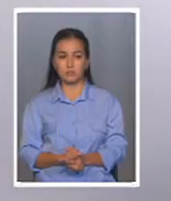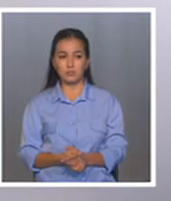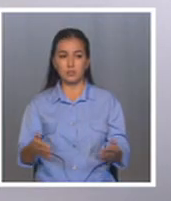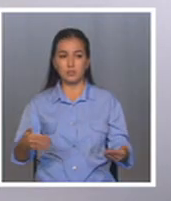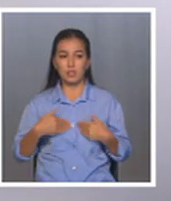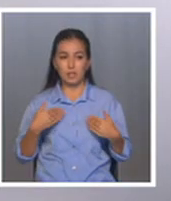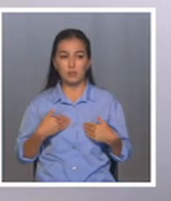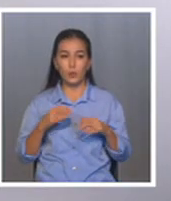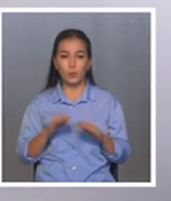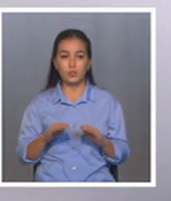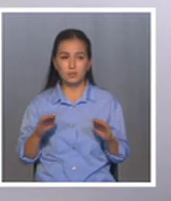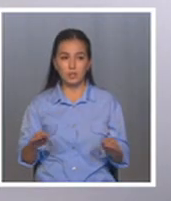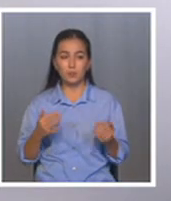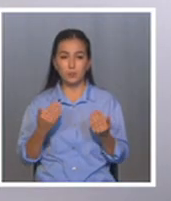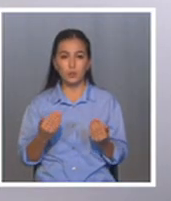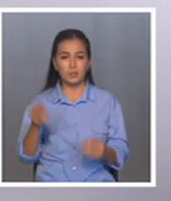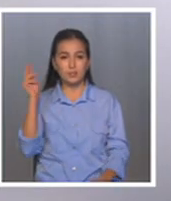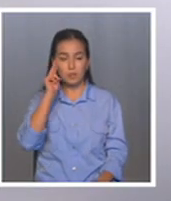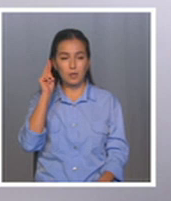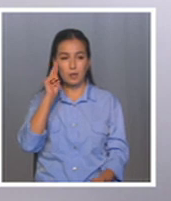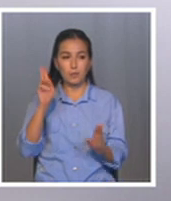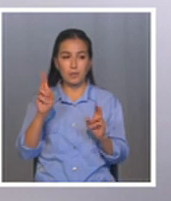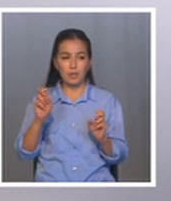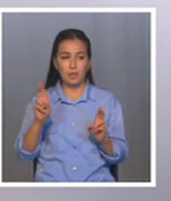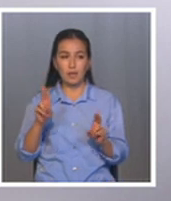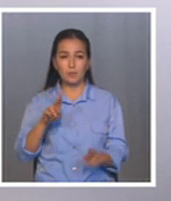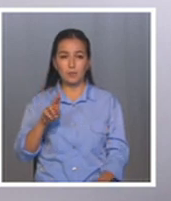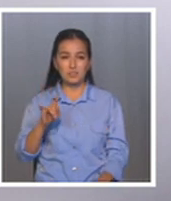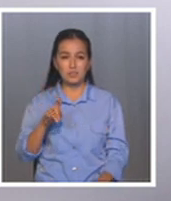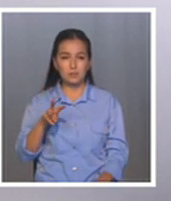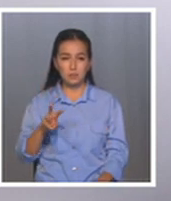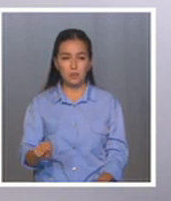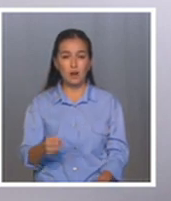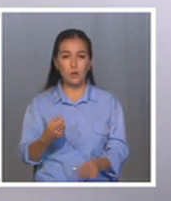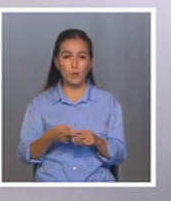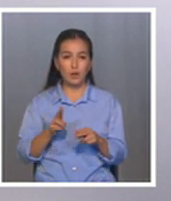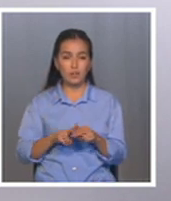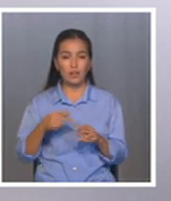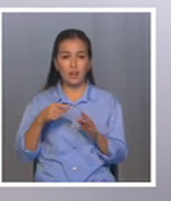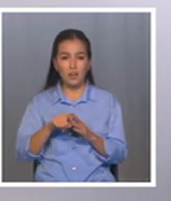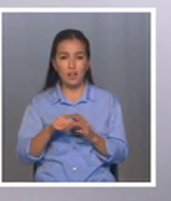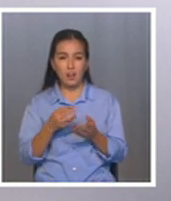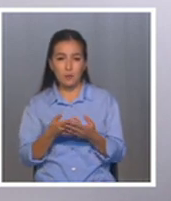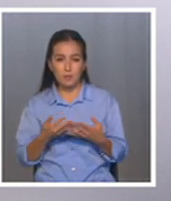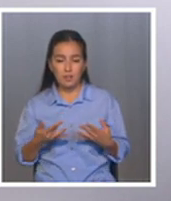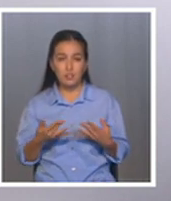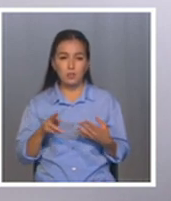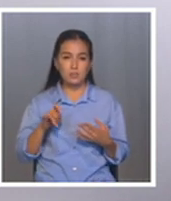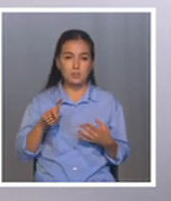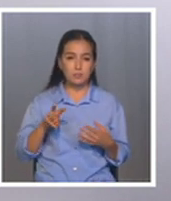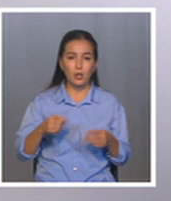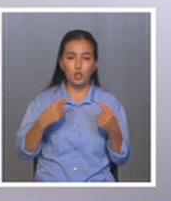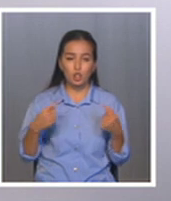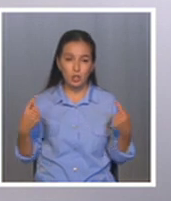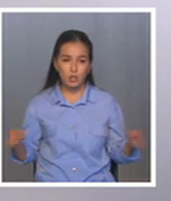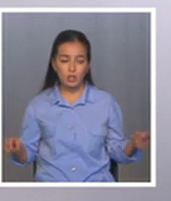Сәлеметсіздер ме, оқушылар? Бүгінгі сабағымыздың тақырыбы призма және оның элементтері призма, түрлері.